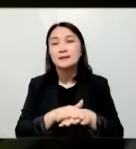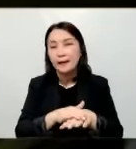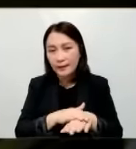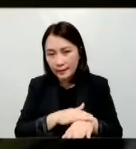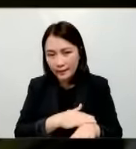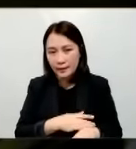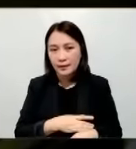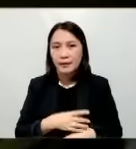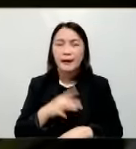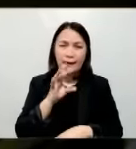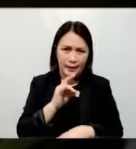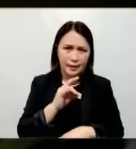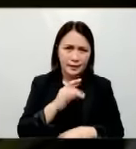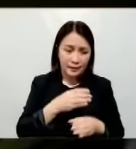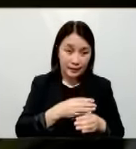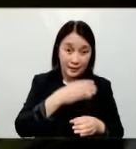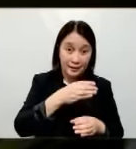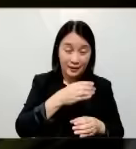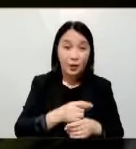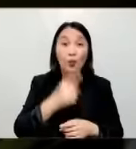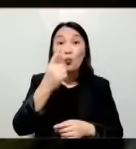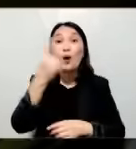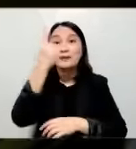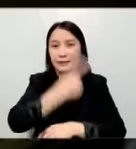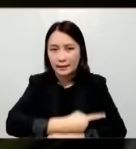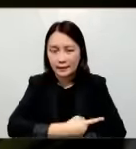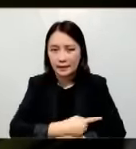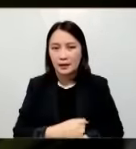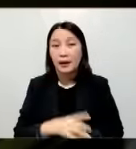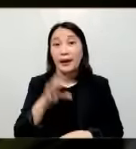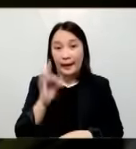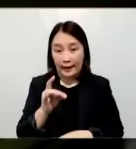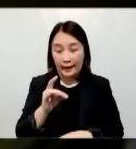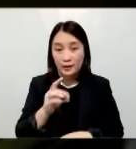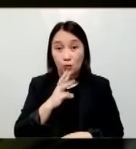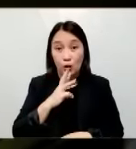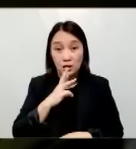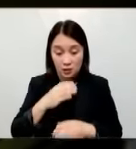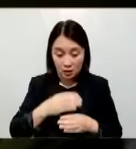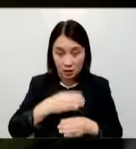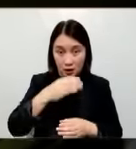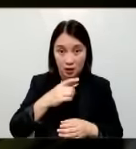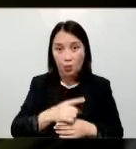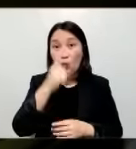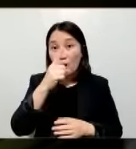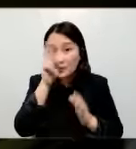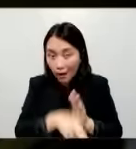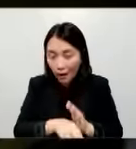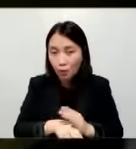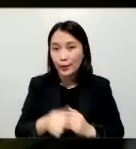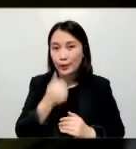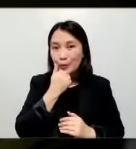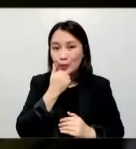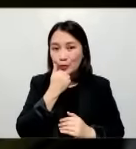glasses okay lamang. Pero in a day, hindi naman sinasabi na uminom ka ng 8 to 10 glasses in 1 hour. Kasi tandaan natin, ang ating